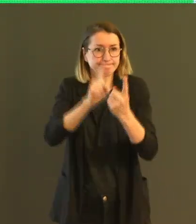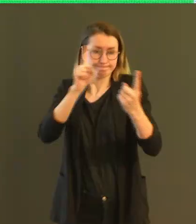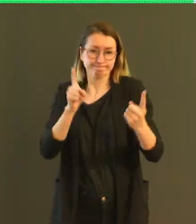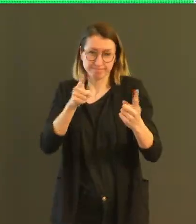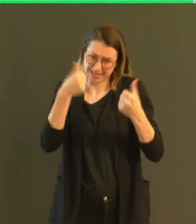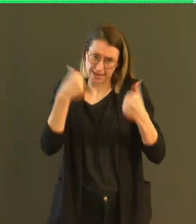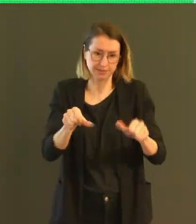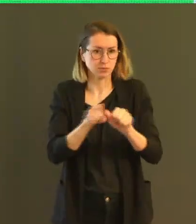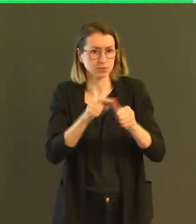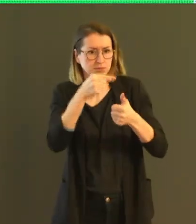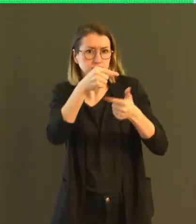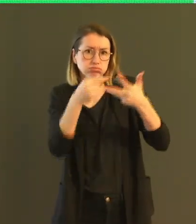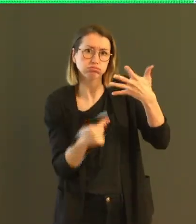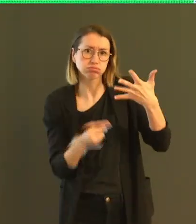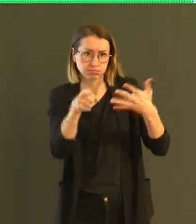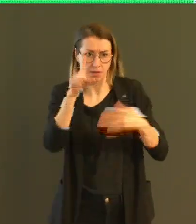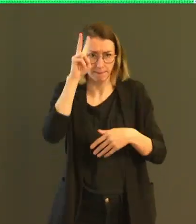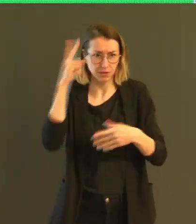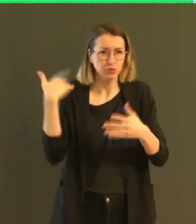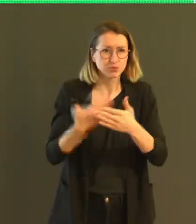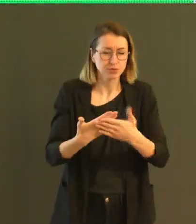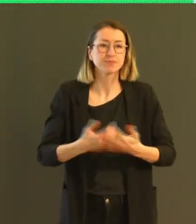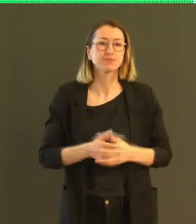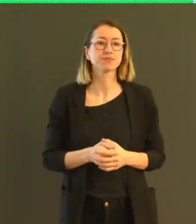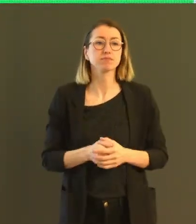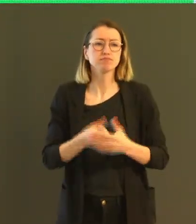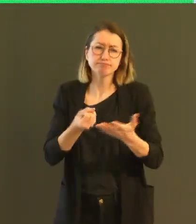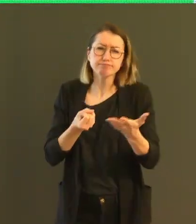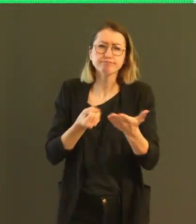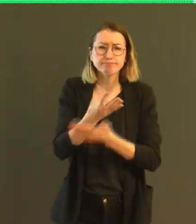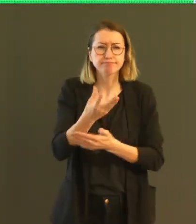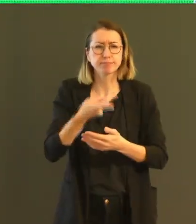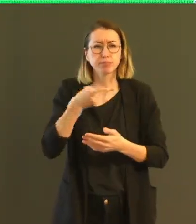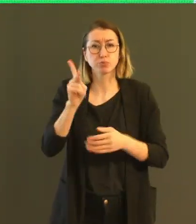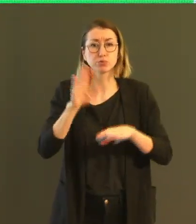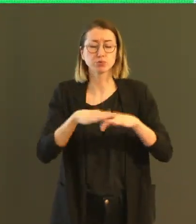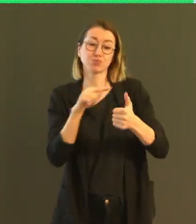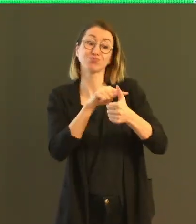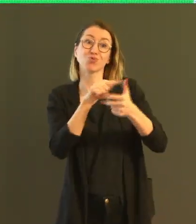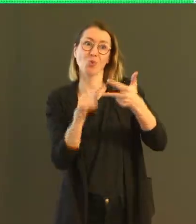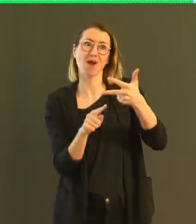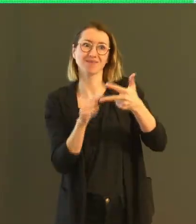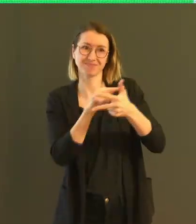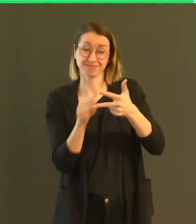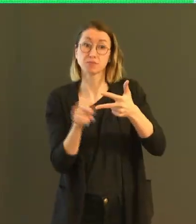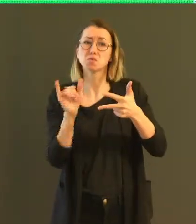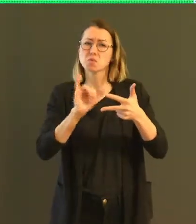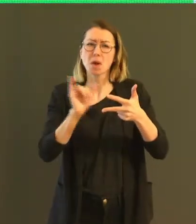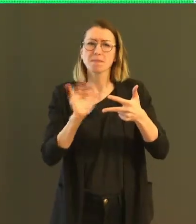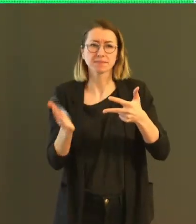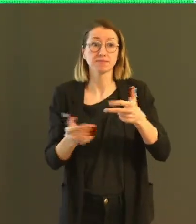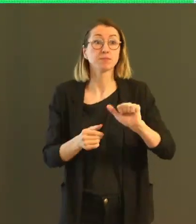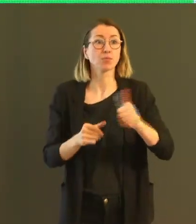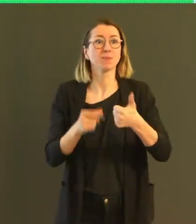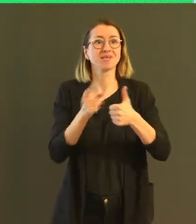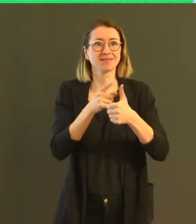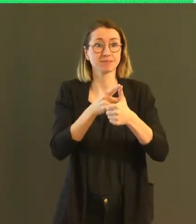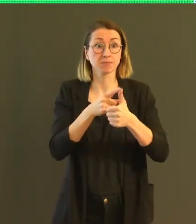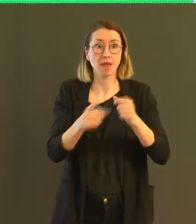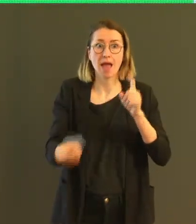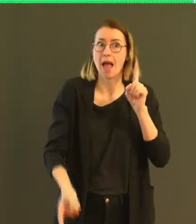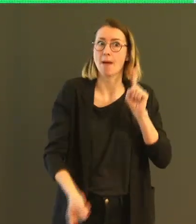trois points le premier point c'est que et bien ce sont cinq mesures et pas des mesures à la carte donc c'est un